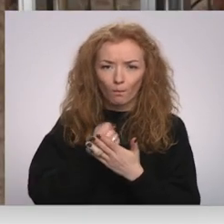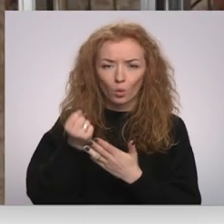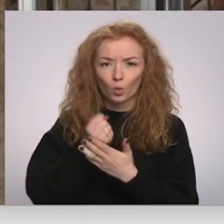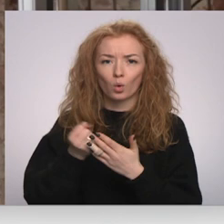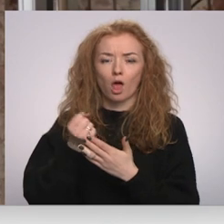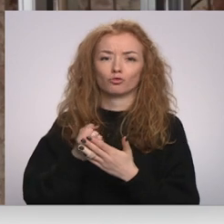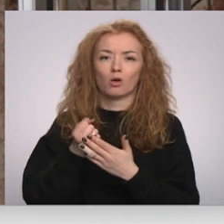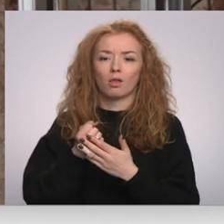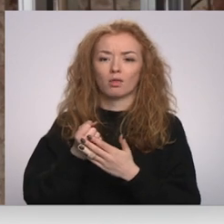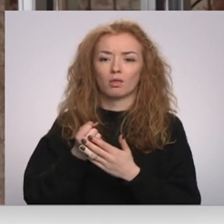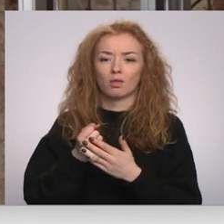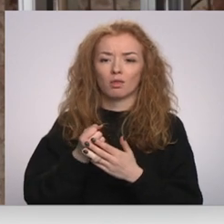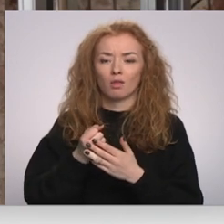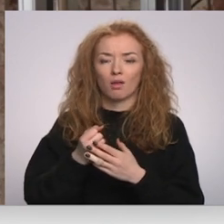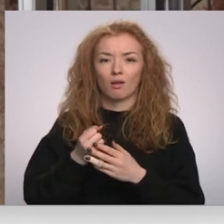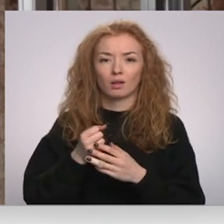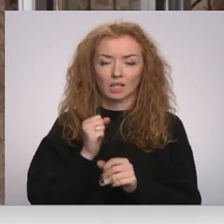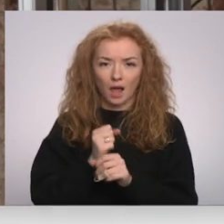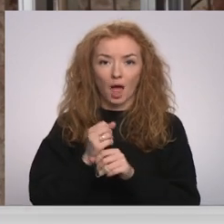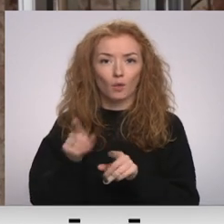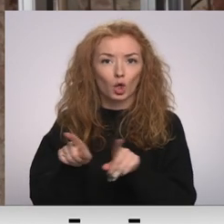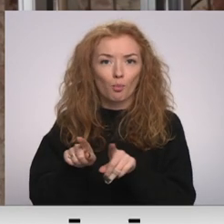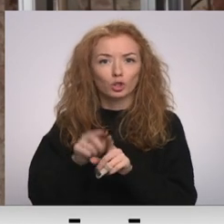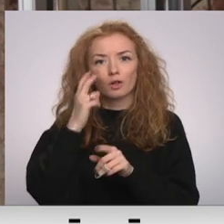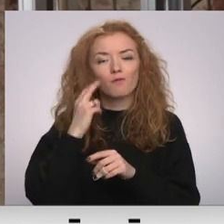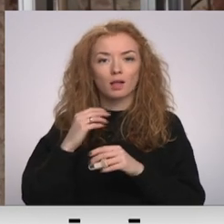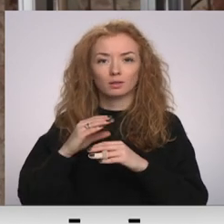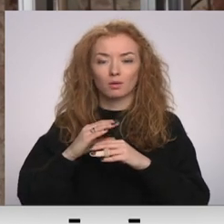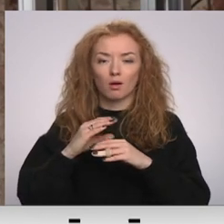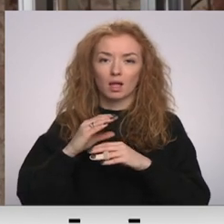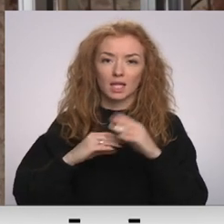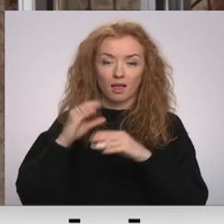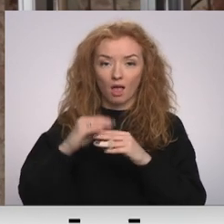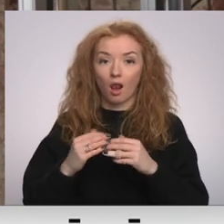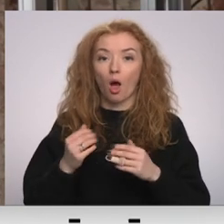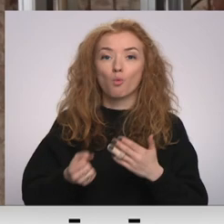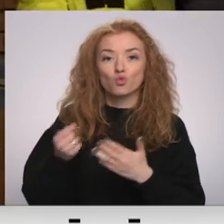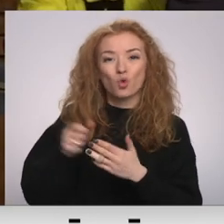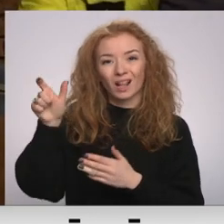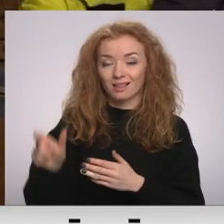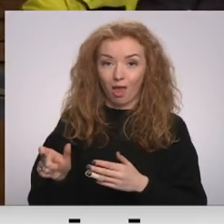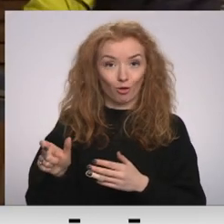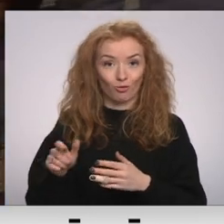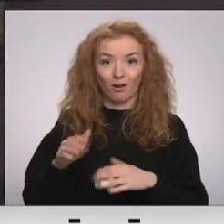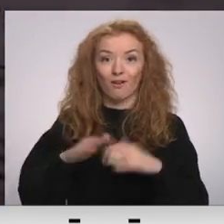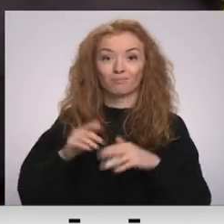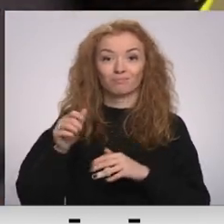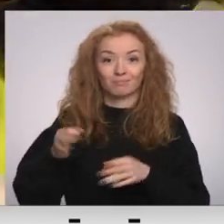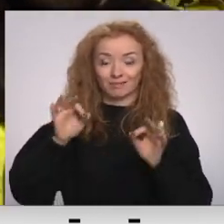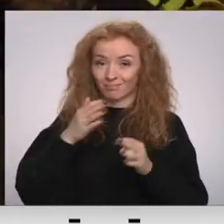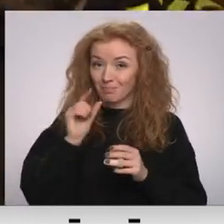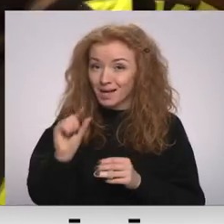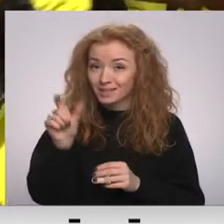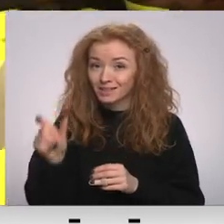nu, ar tiem pašiem atsevišķiem ķieģeļiem strādājam. Mūrnieku ar šodien vairs nav tik daudz, kas to tā labi varīt. Viss